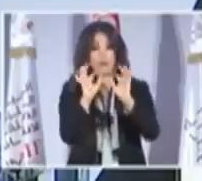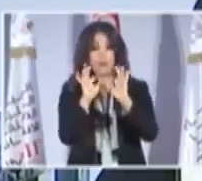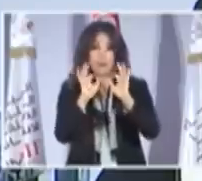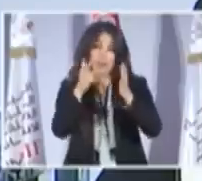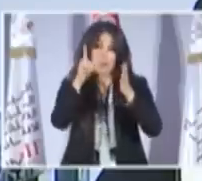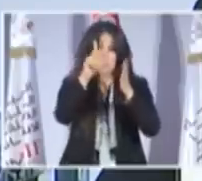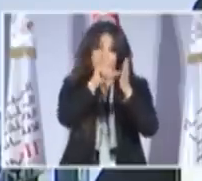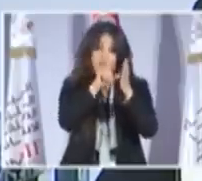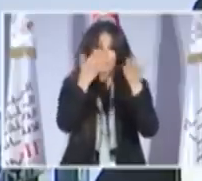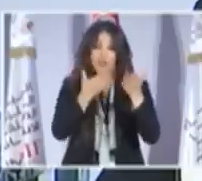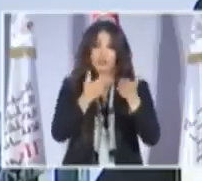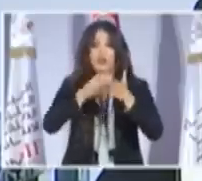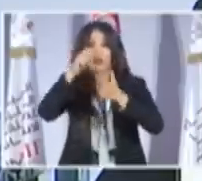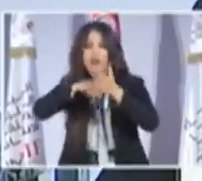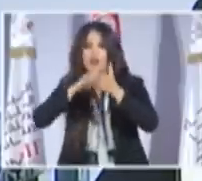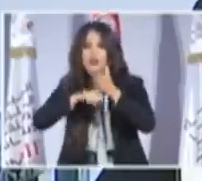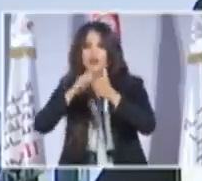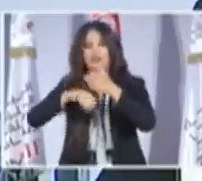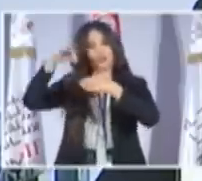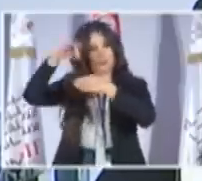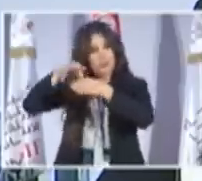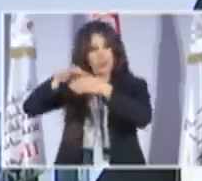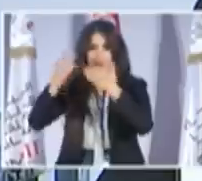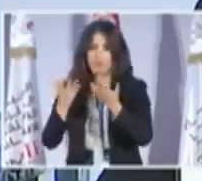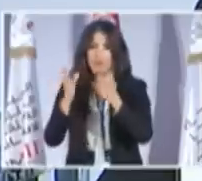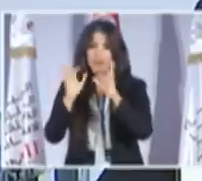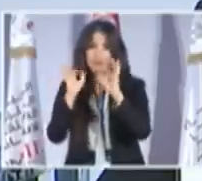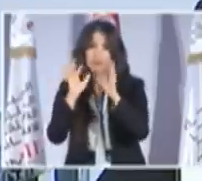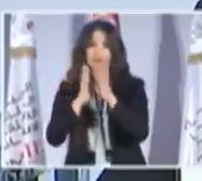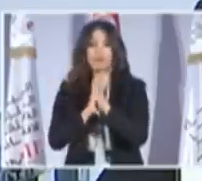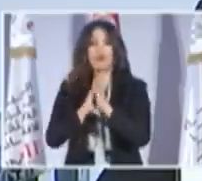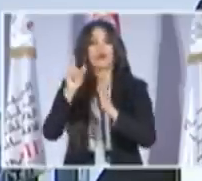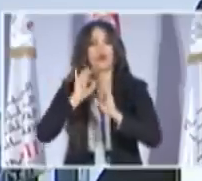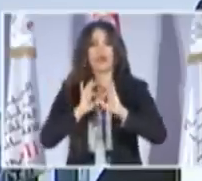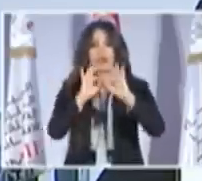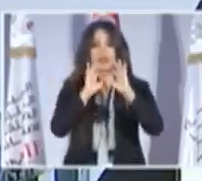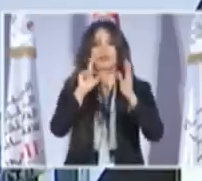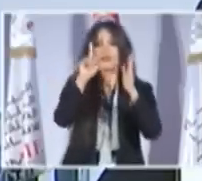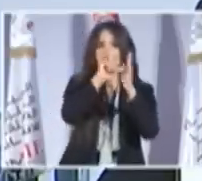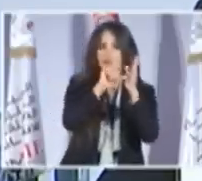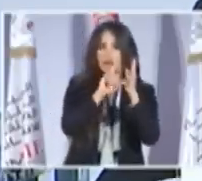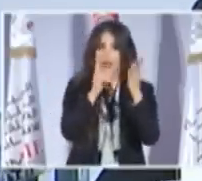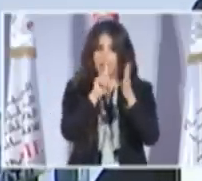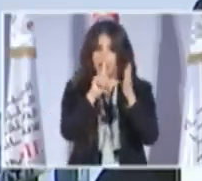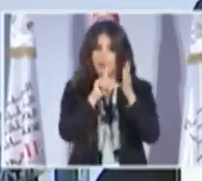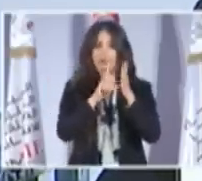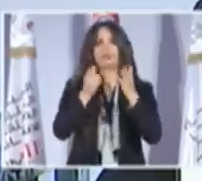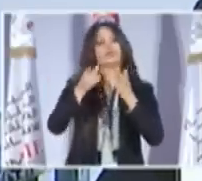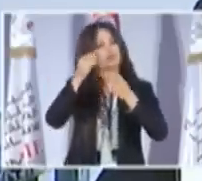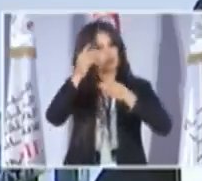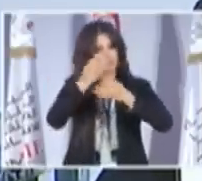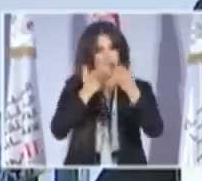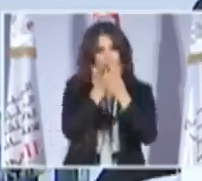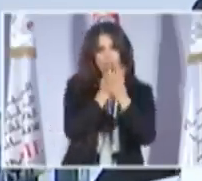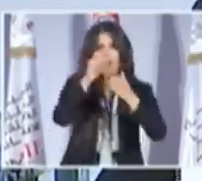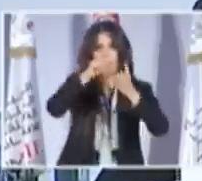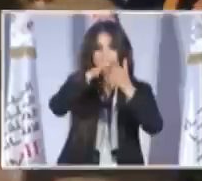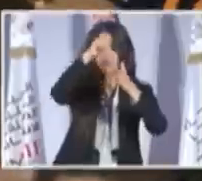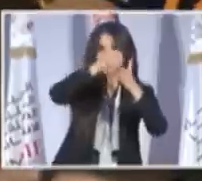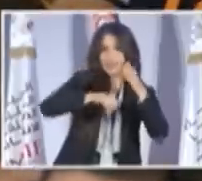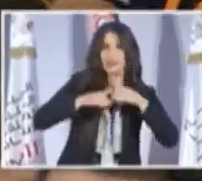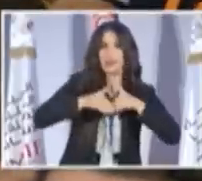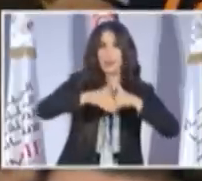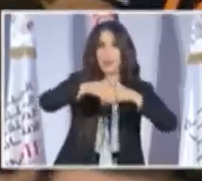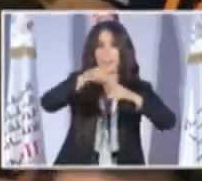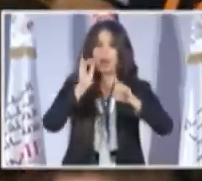للمخالفات الانتخابيه بالطريقه هذه هديه موجود في الماده الاداريه العاديه ولا في الماده الجزائيه العاديه بالتوازي